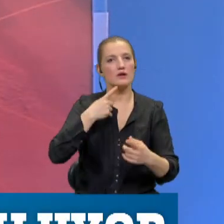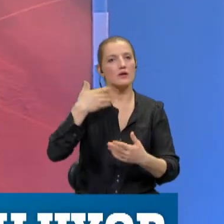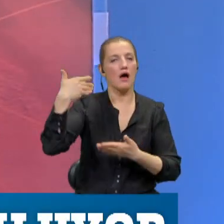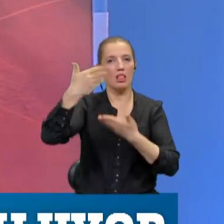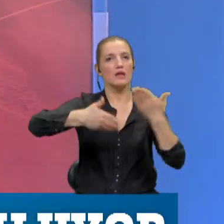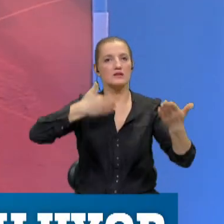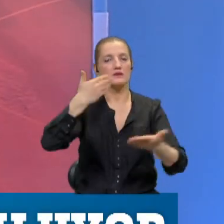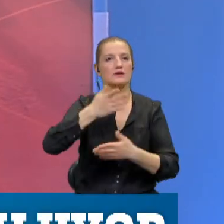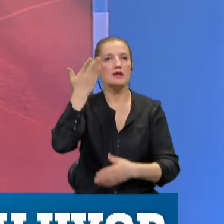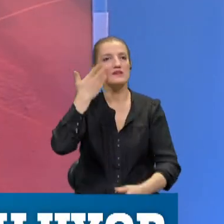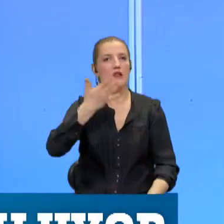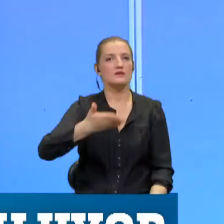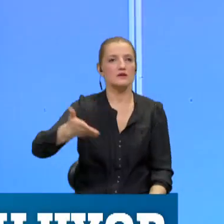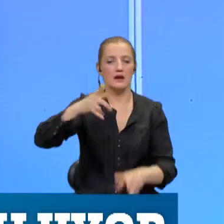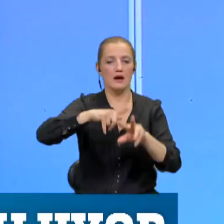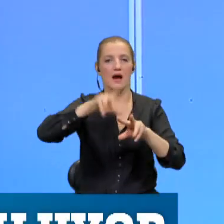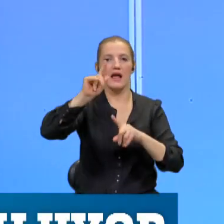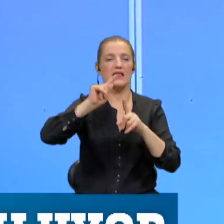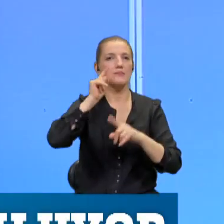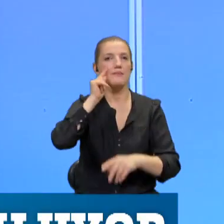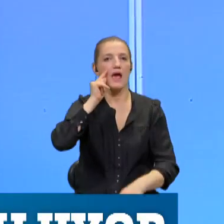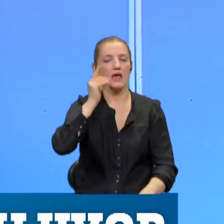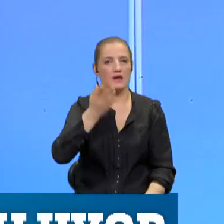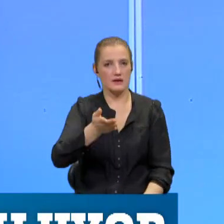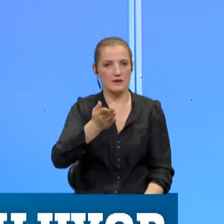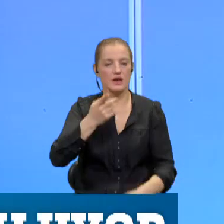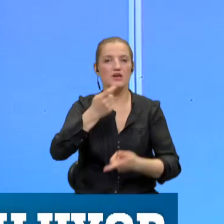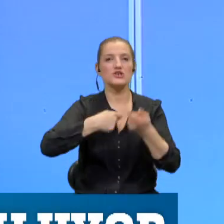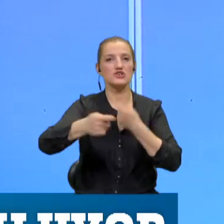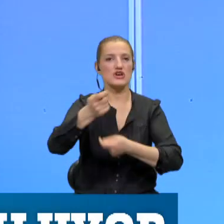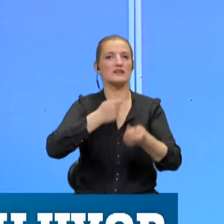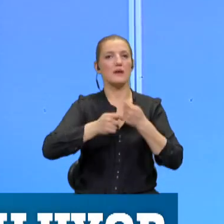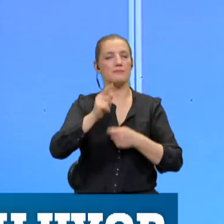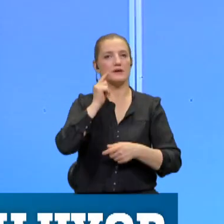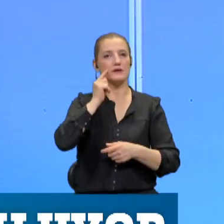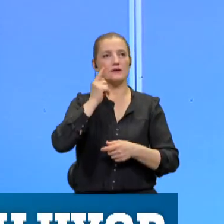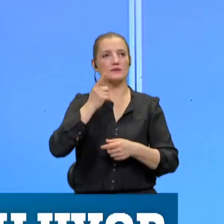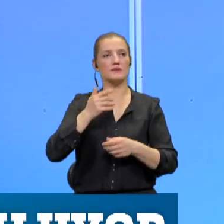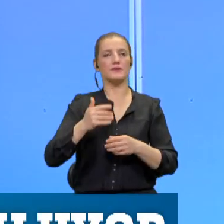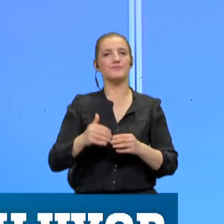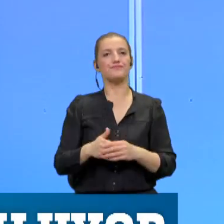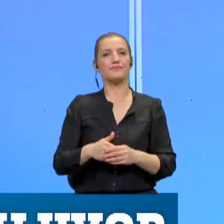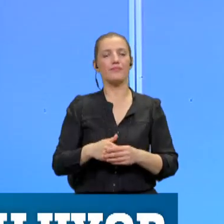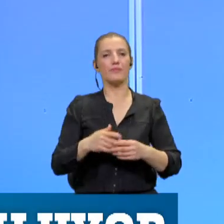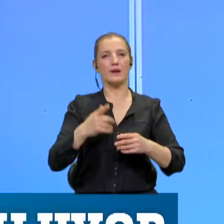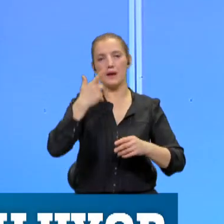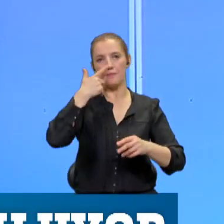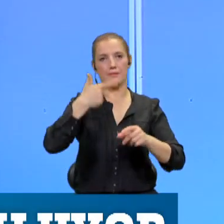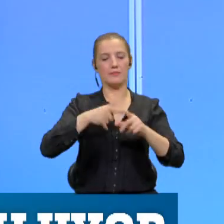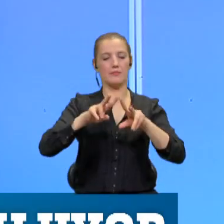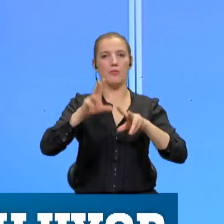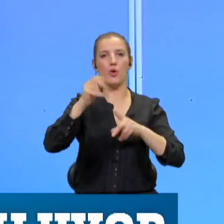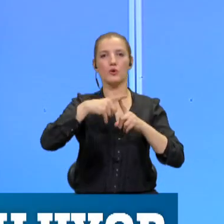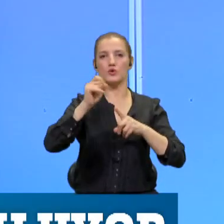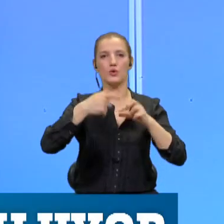söylendi izleyicimiz Ali Bey iş adamı yine aynı geri göndermiş pişman autorin